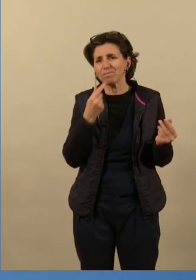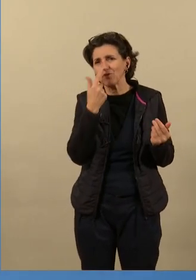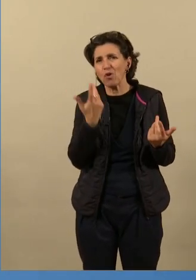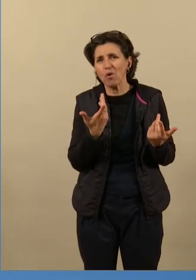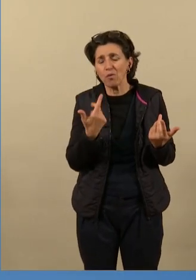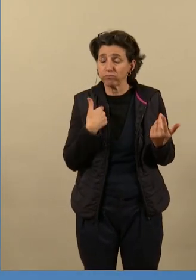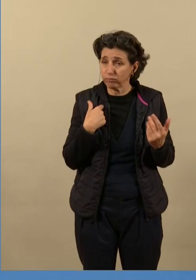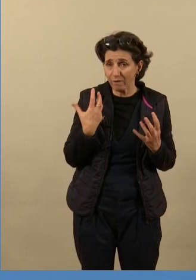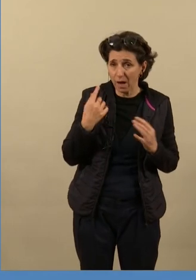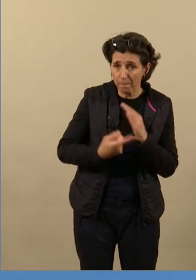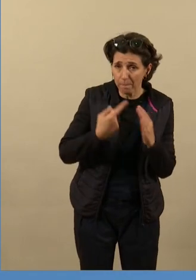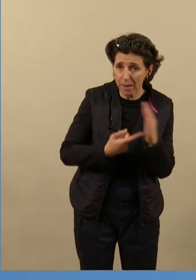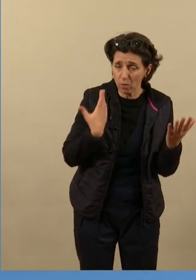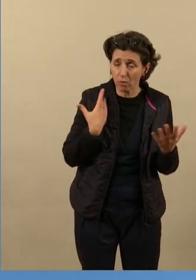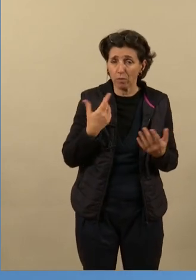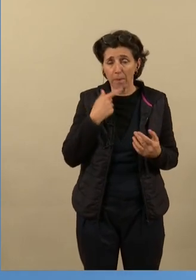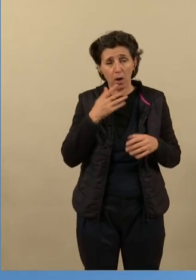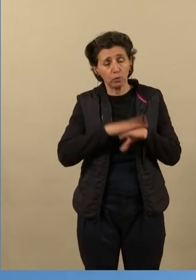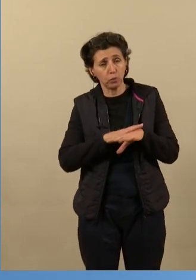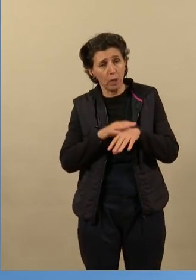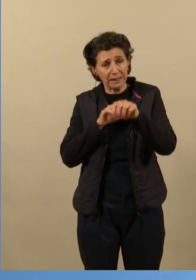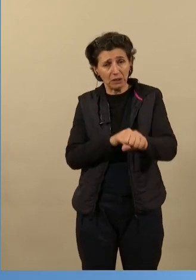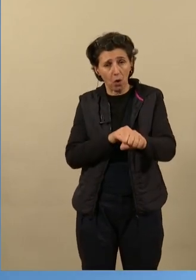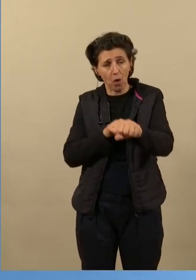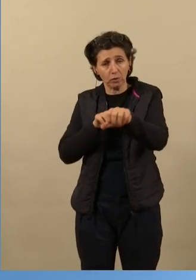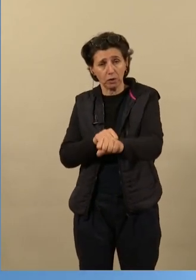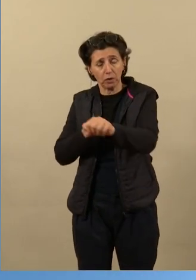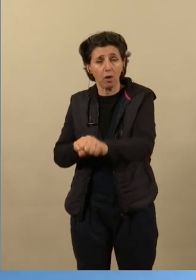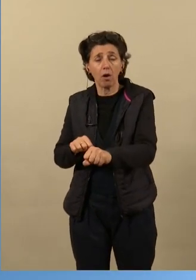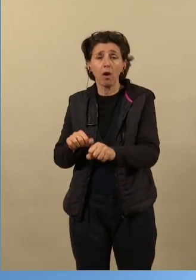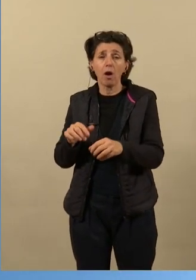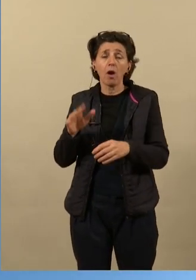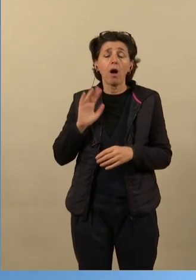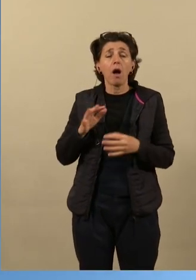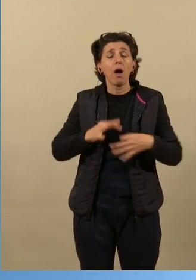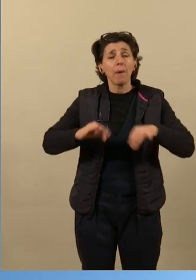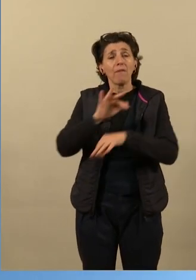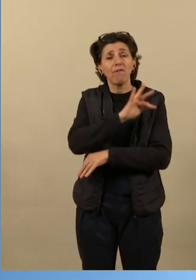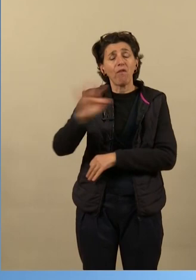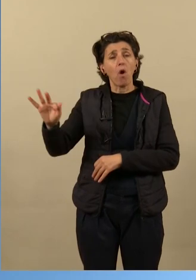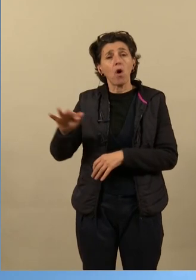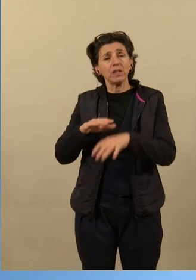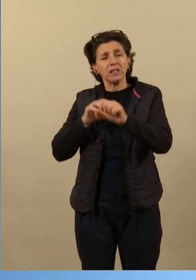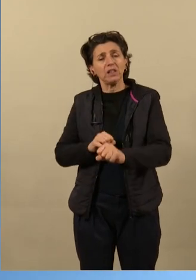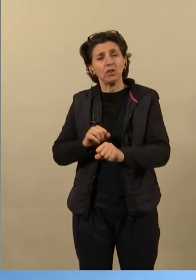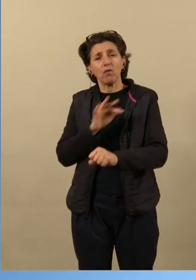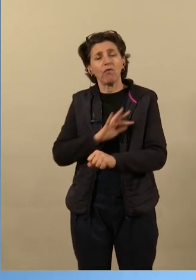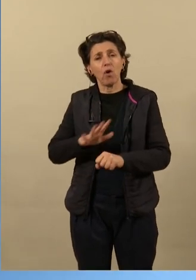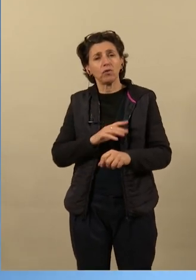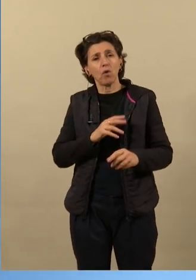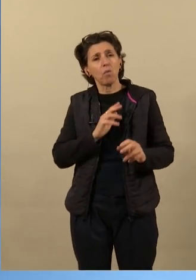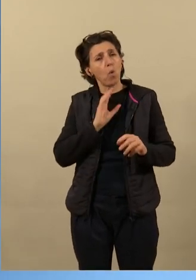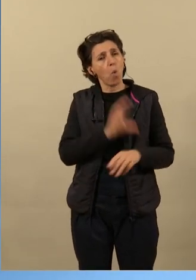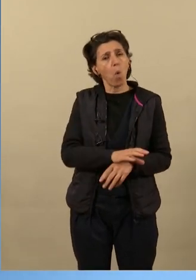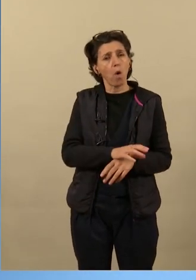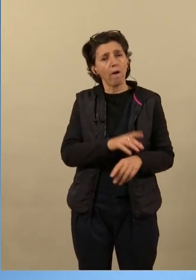résistance que en tout cas jamais la la résistance française ne s'est attaqué aux femmes aux enfants et aux vieillards allemands